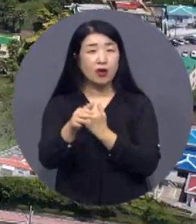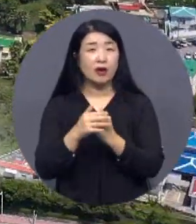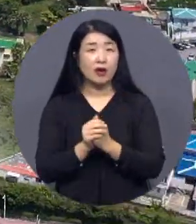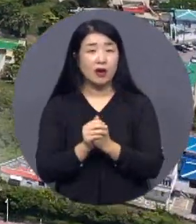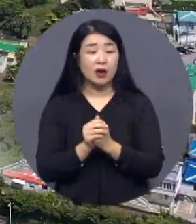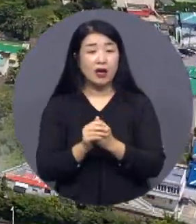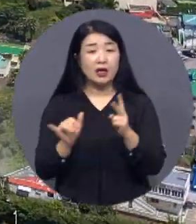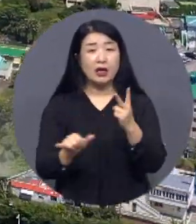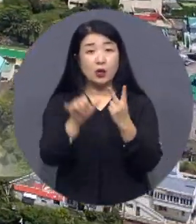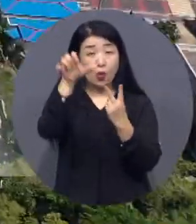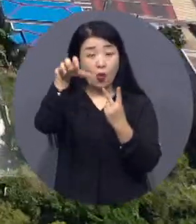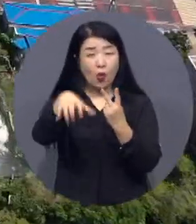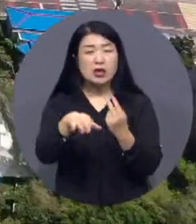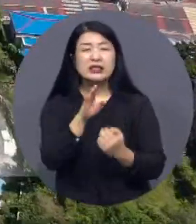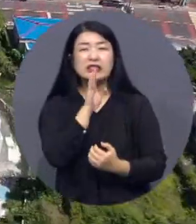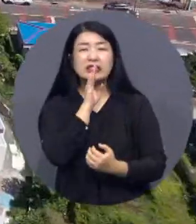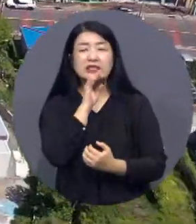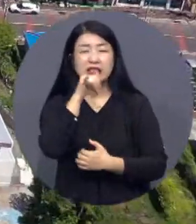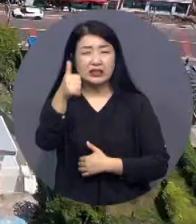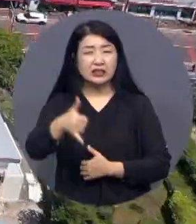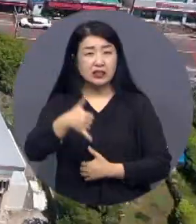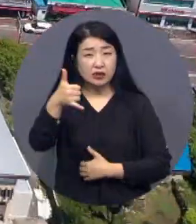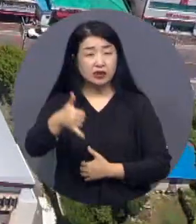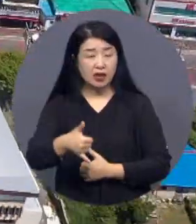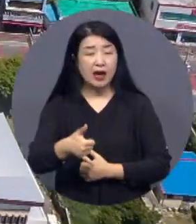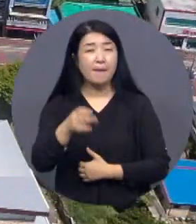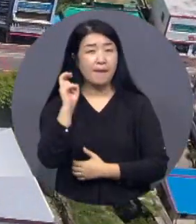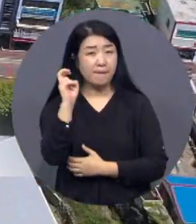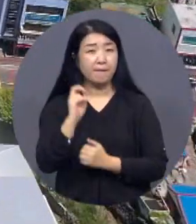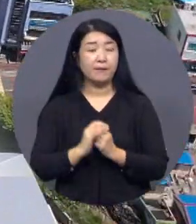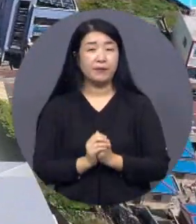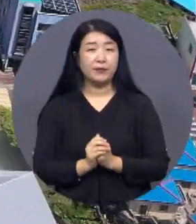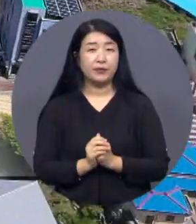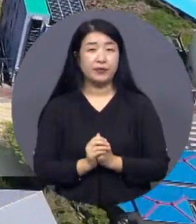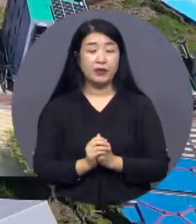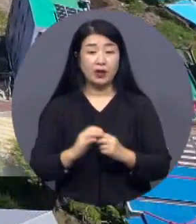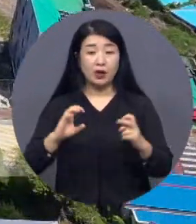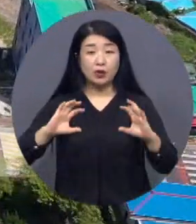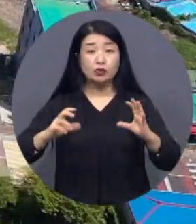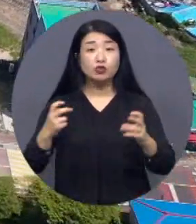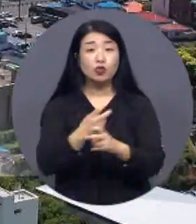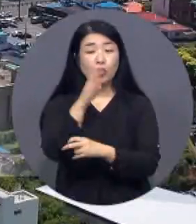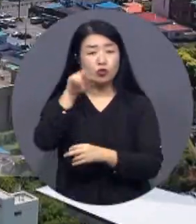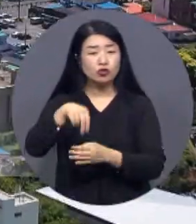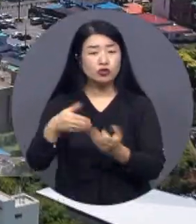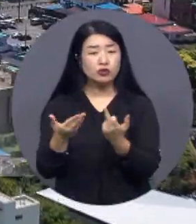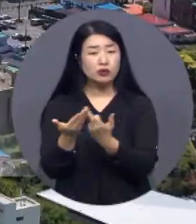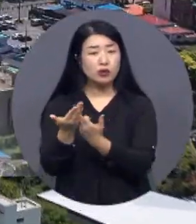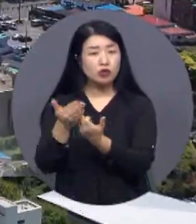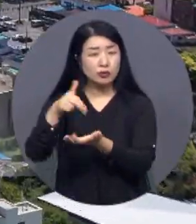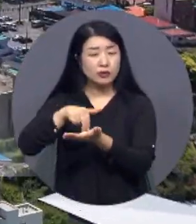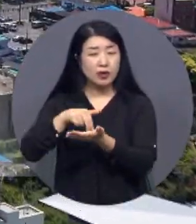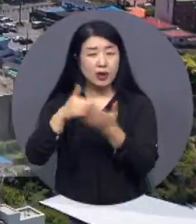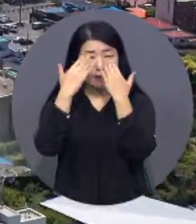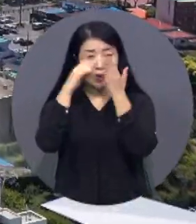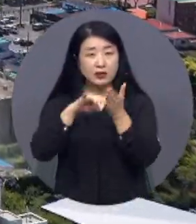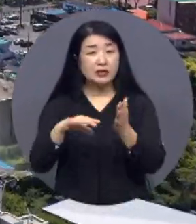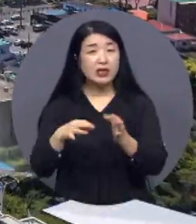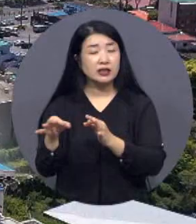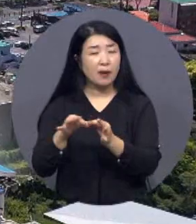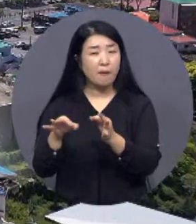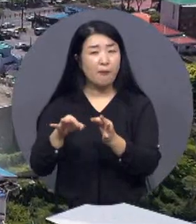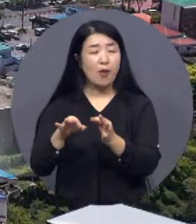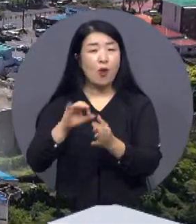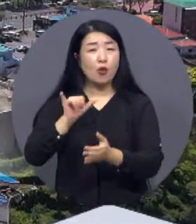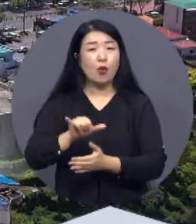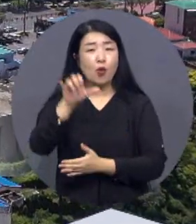반영됐던 제2공항을 실제로 착수할 수 있는 효력이 발생하는데 국토부는 제주도가 요구하는 면세점 등 공항